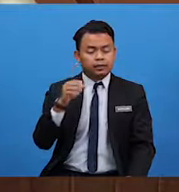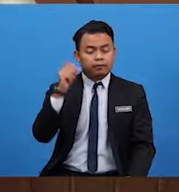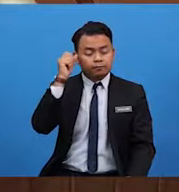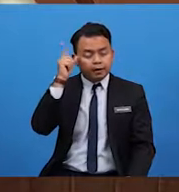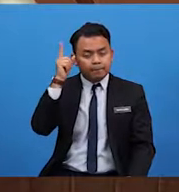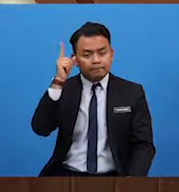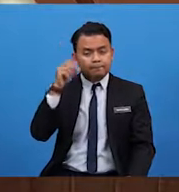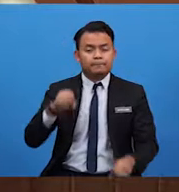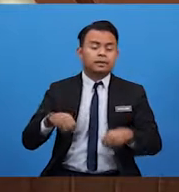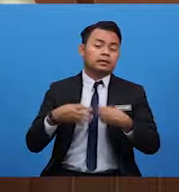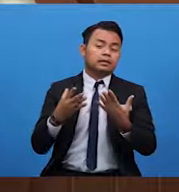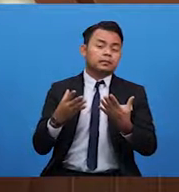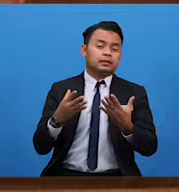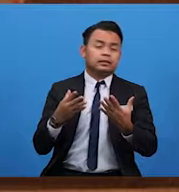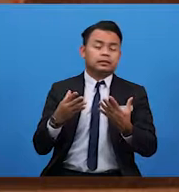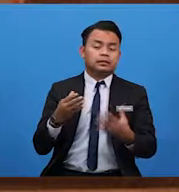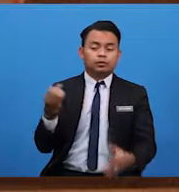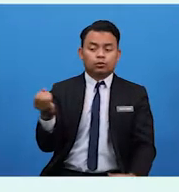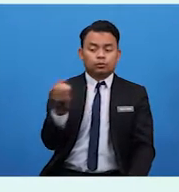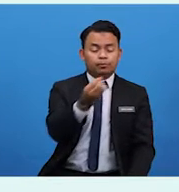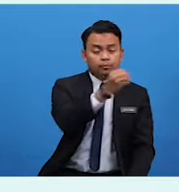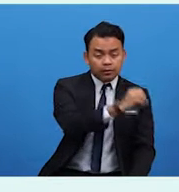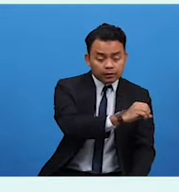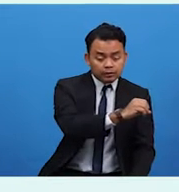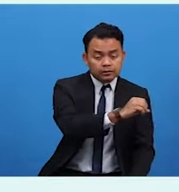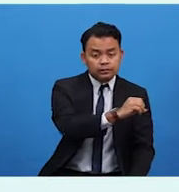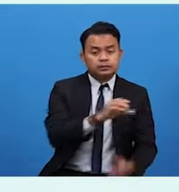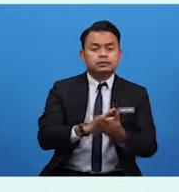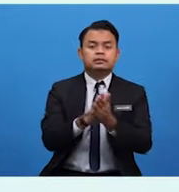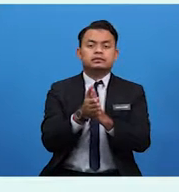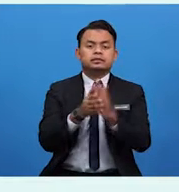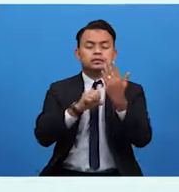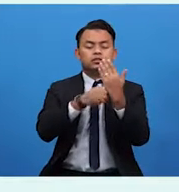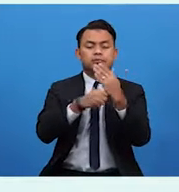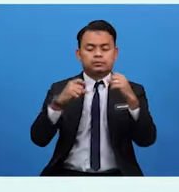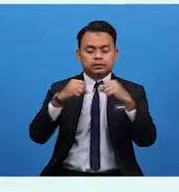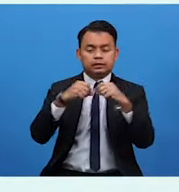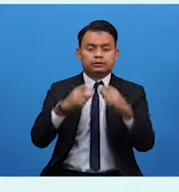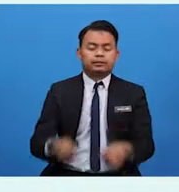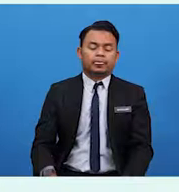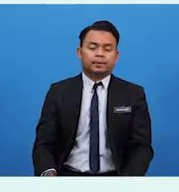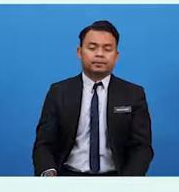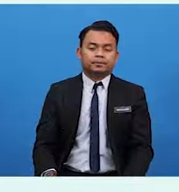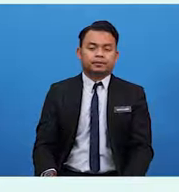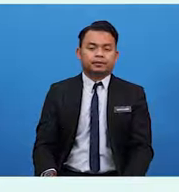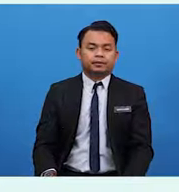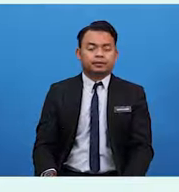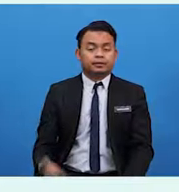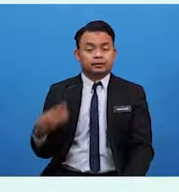sebahagian daripada sumber elektrik. Baiklah, kita teruskan dengan sumber yang tidak